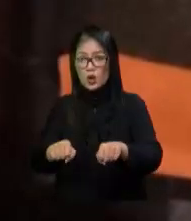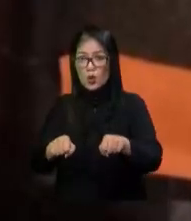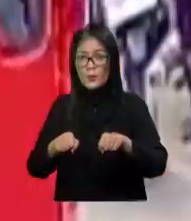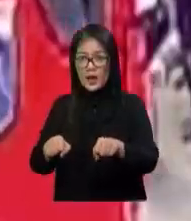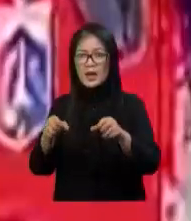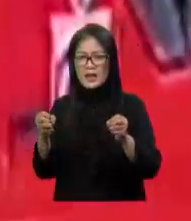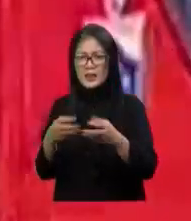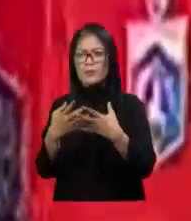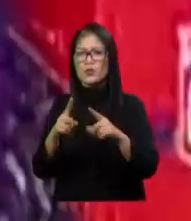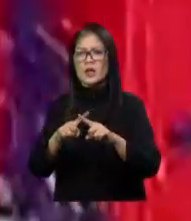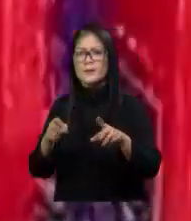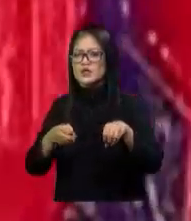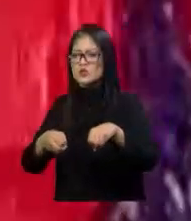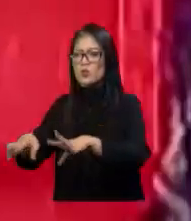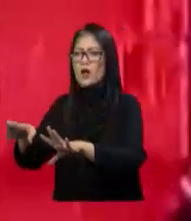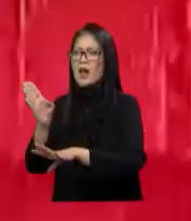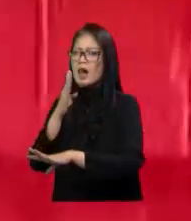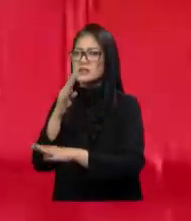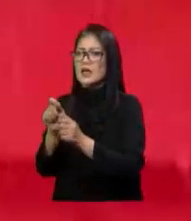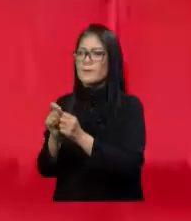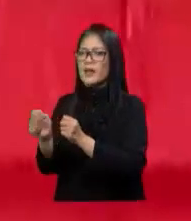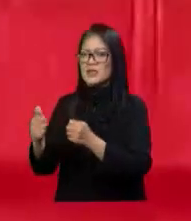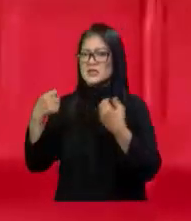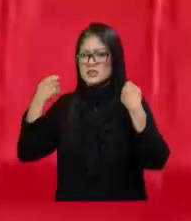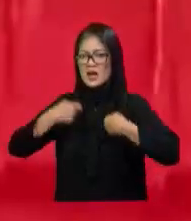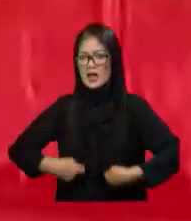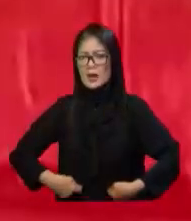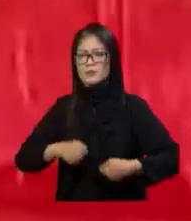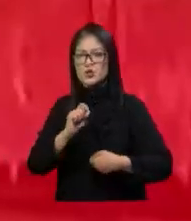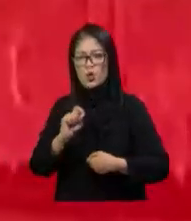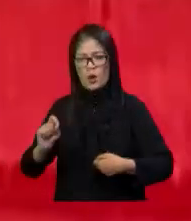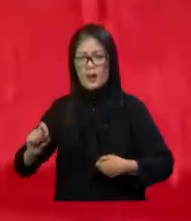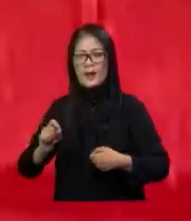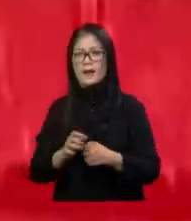seragam sekolah. Dari Jakarta, Rani Sanjaya, iNews, melaporkan.